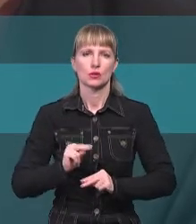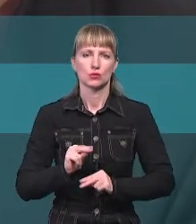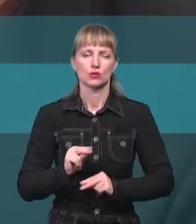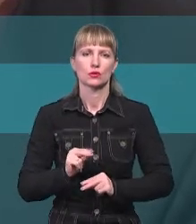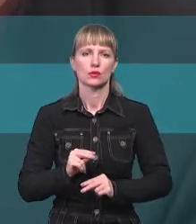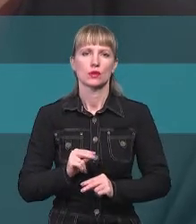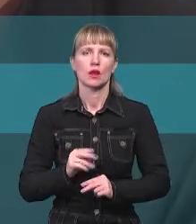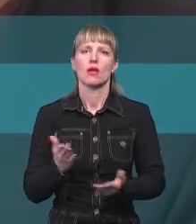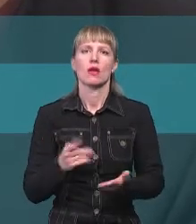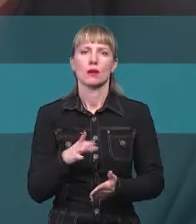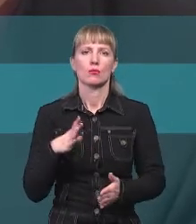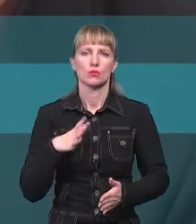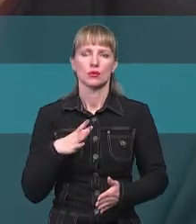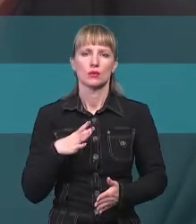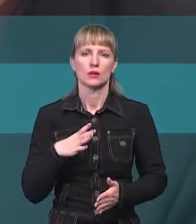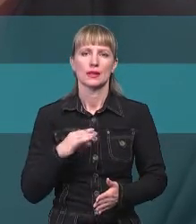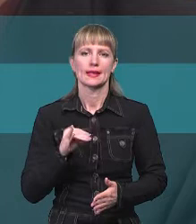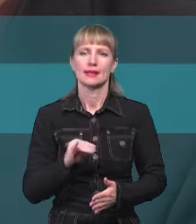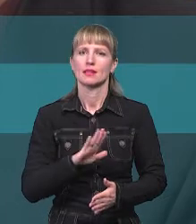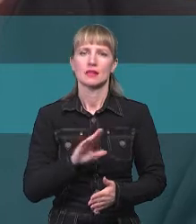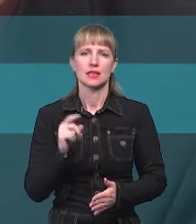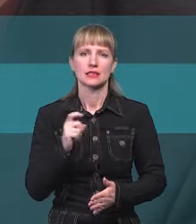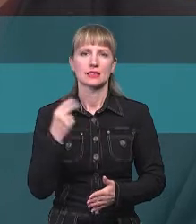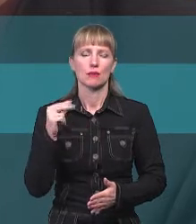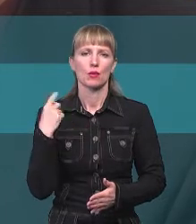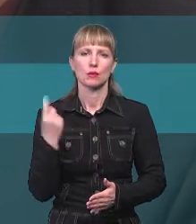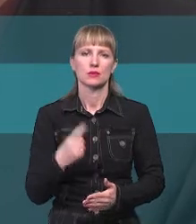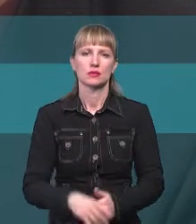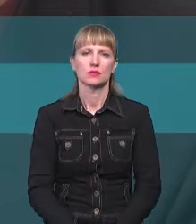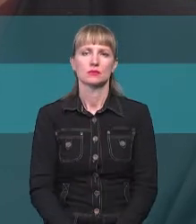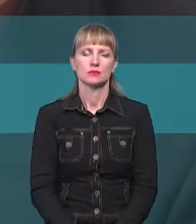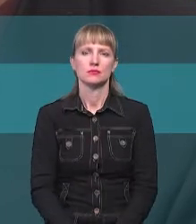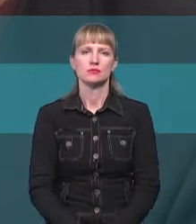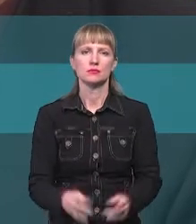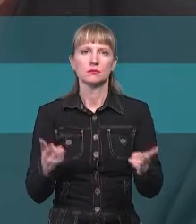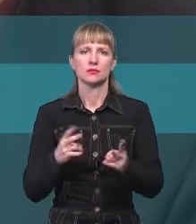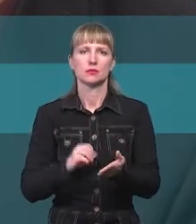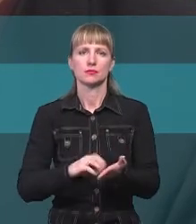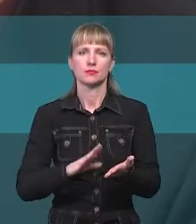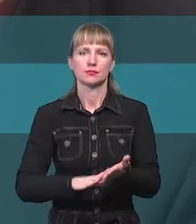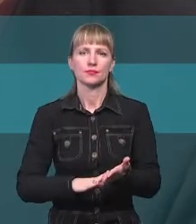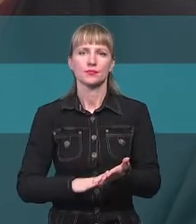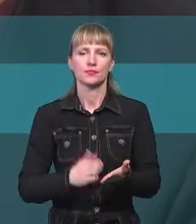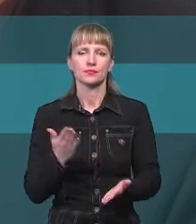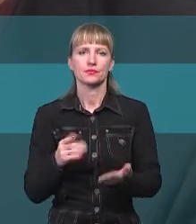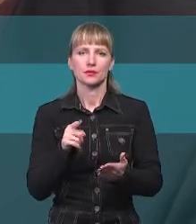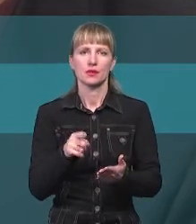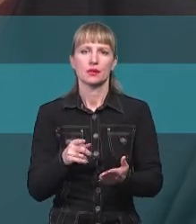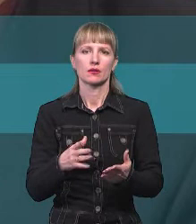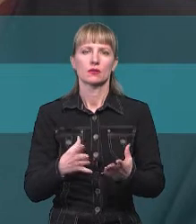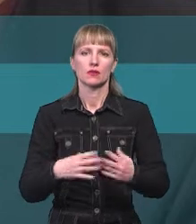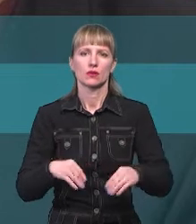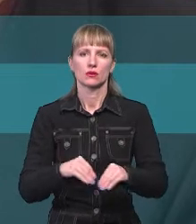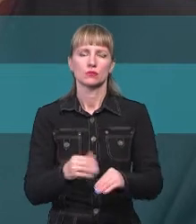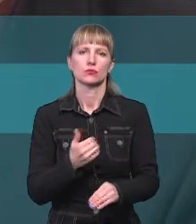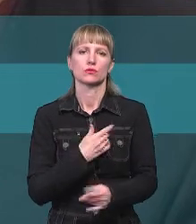офіційно, тобто як їй бути? І не з Запорізької області? І не з Запорізької області. Треба реєструватися. Якщо ця родинка має